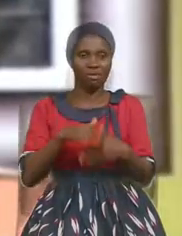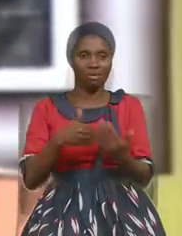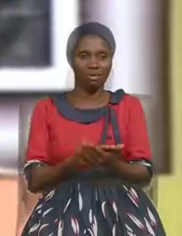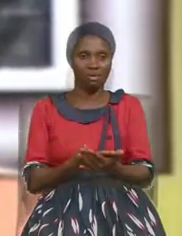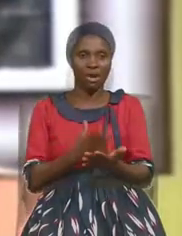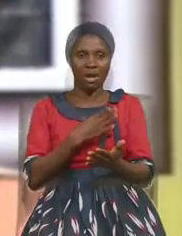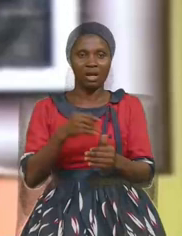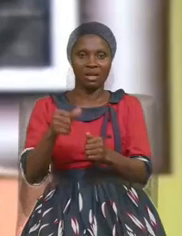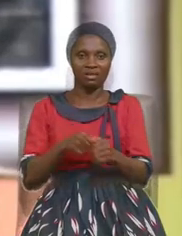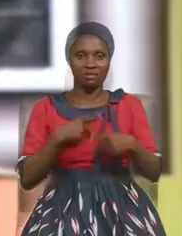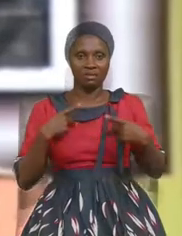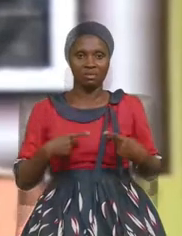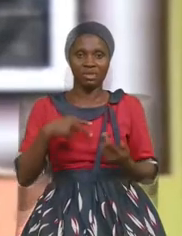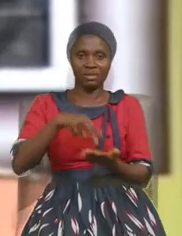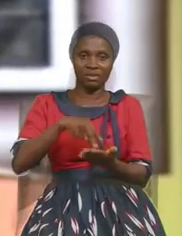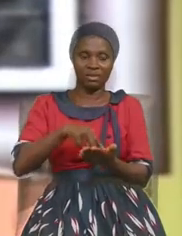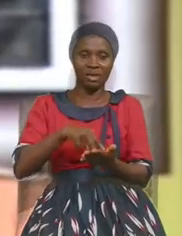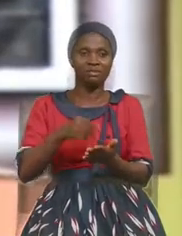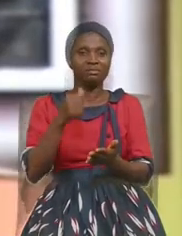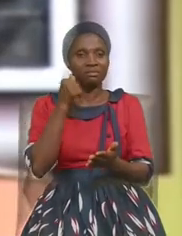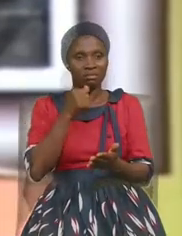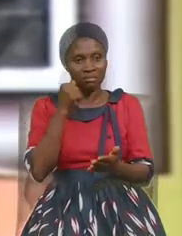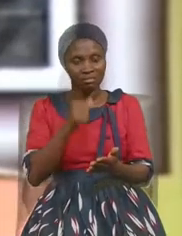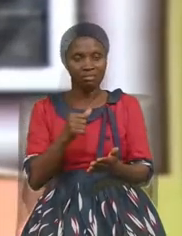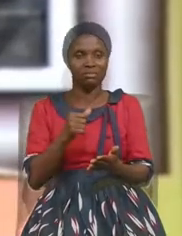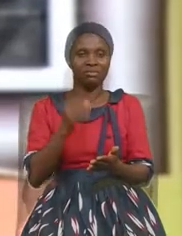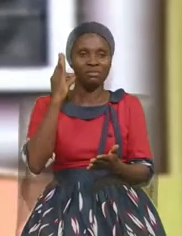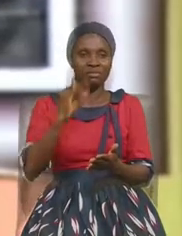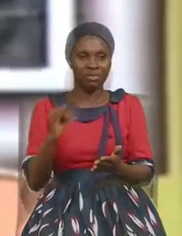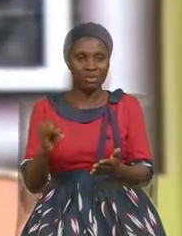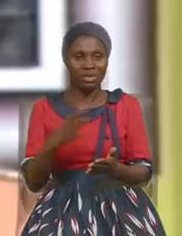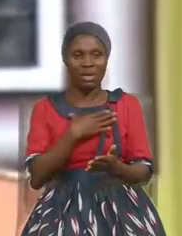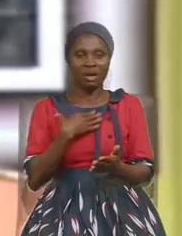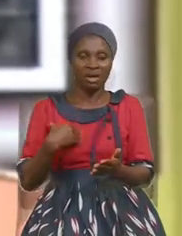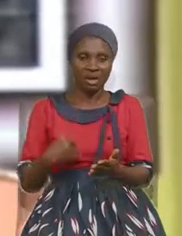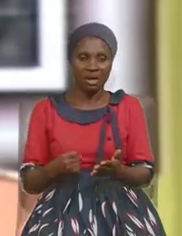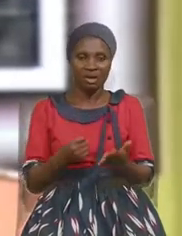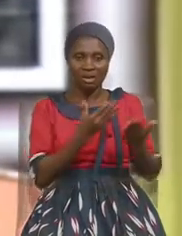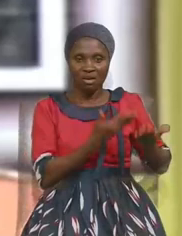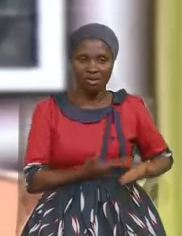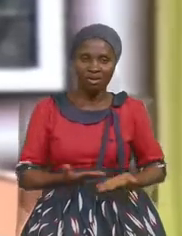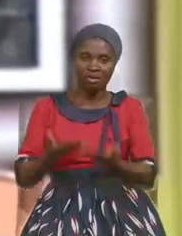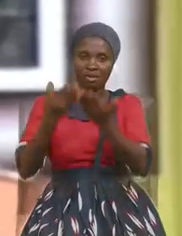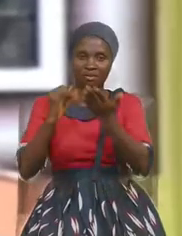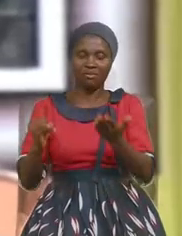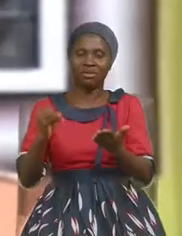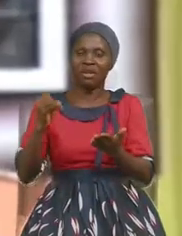Et tandis que tout sacrificateur fait chaque jour le service et offre souvent les mêmes sacrifices.